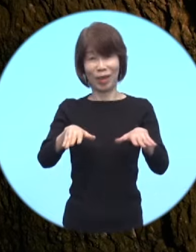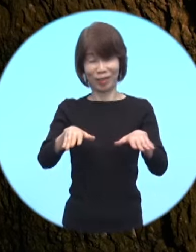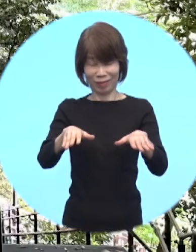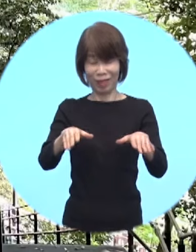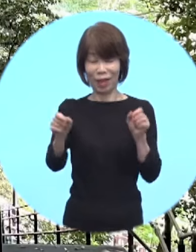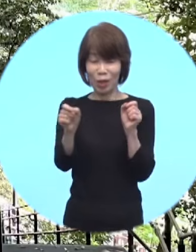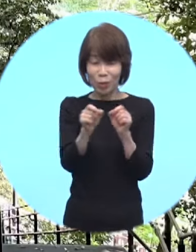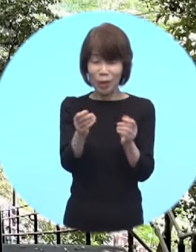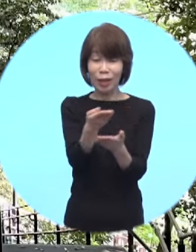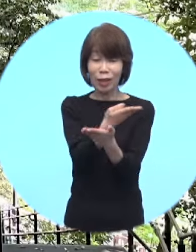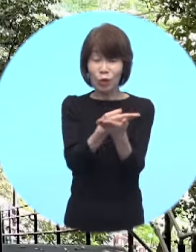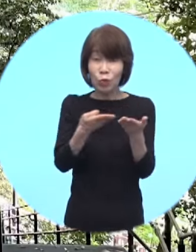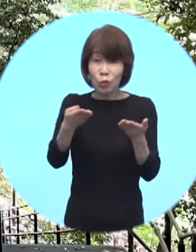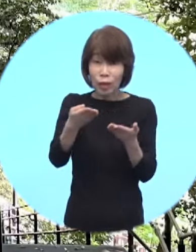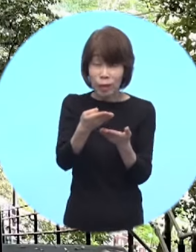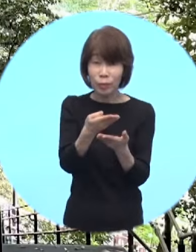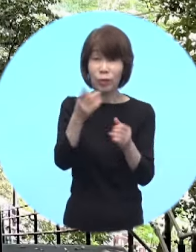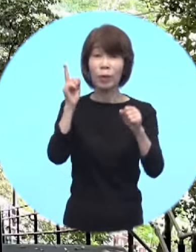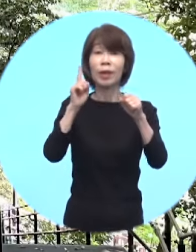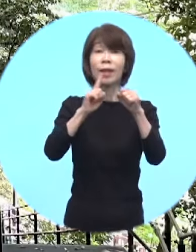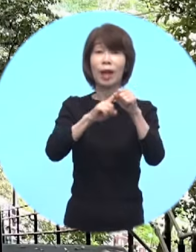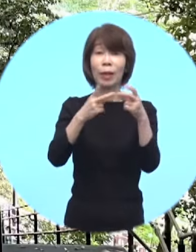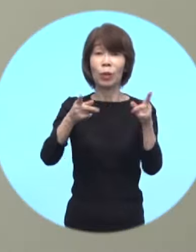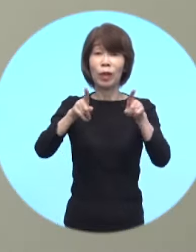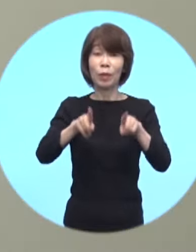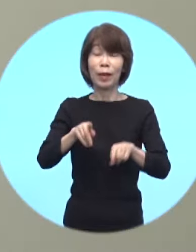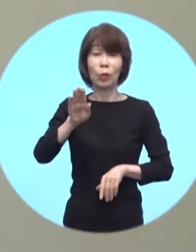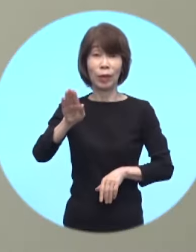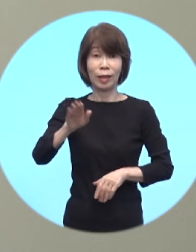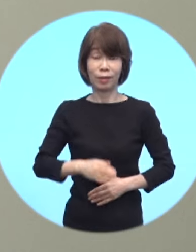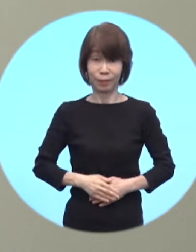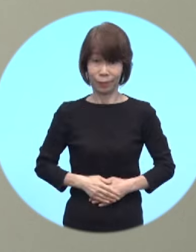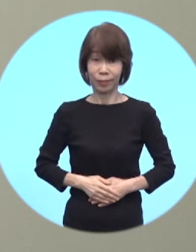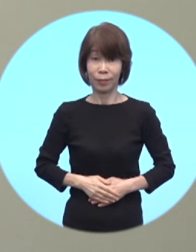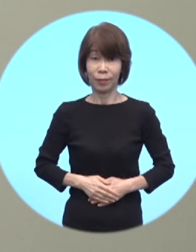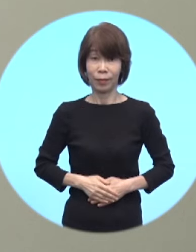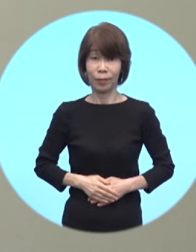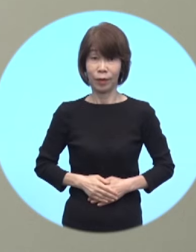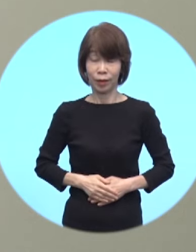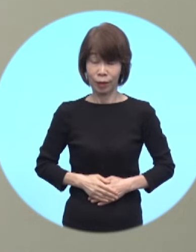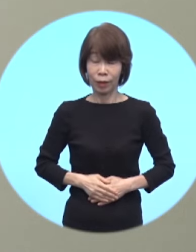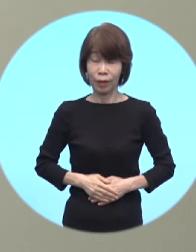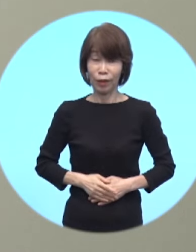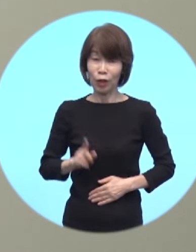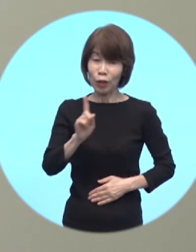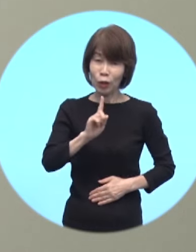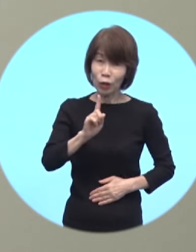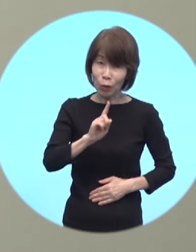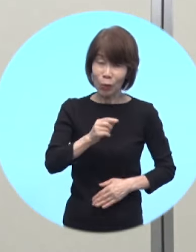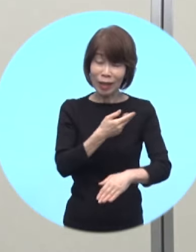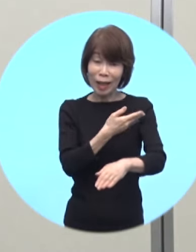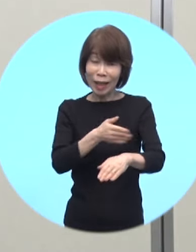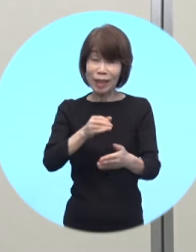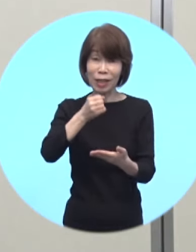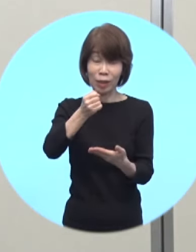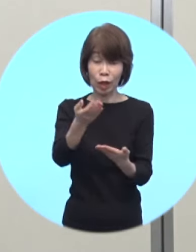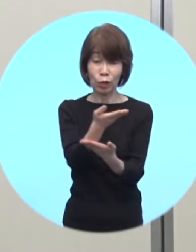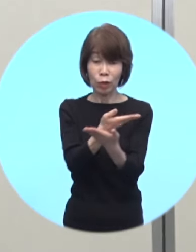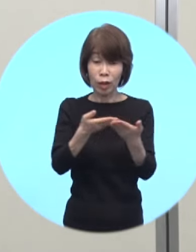れていただくためのイベントとなっております。 イベントではどんな歴史遺産に触れ合えるんですか？ は